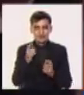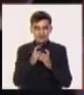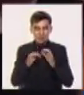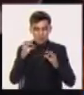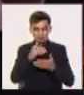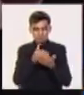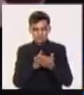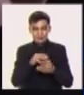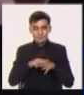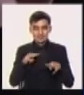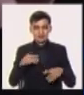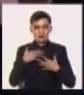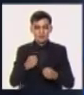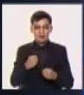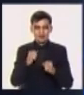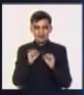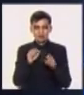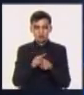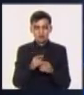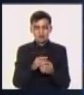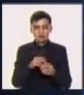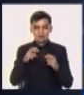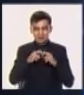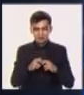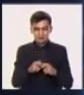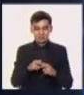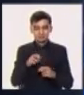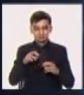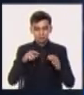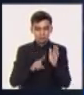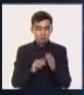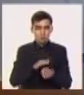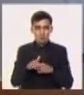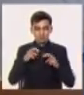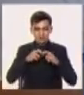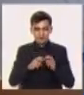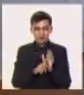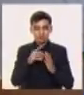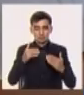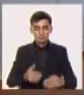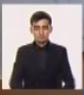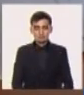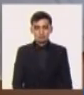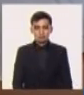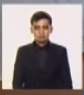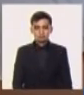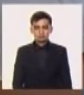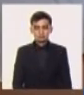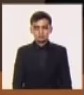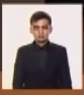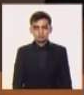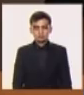приписками в Министерстве здравоохранения начали служебное расследование. Нургали Карабаев, Людмила Батюшкина, Ринат